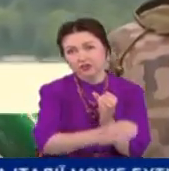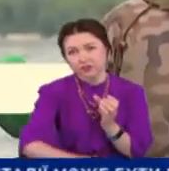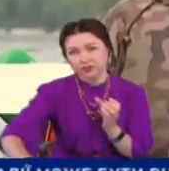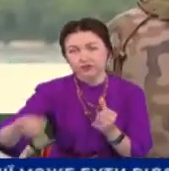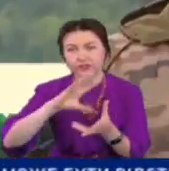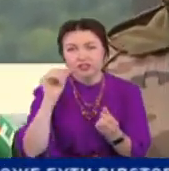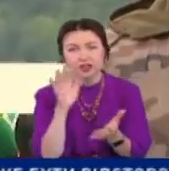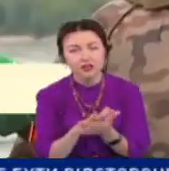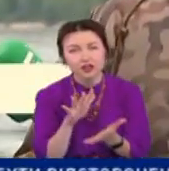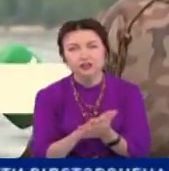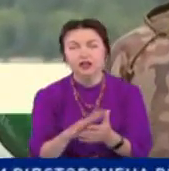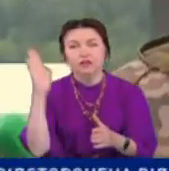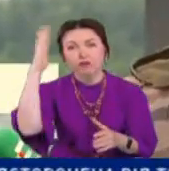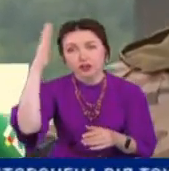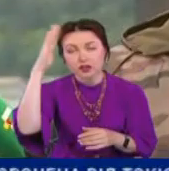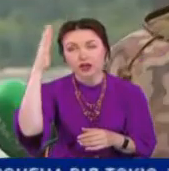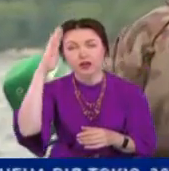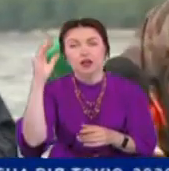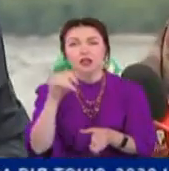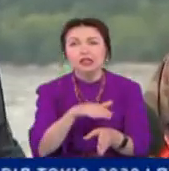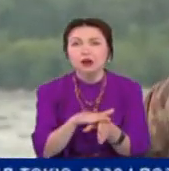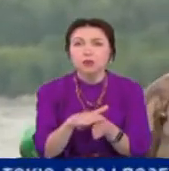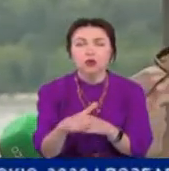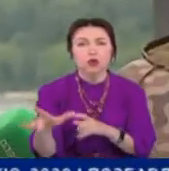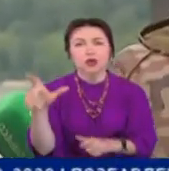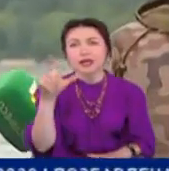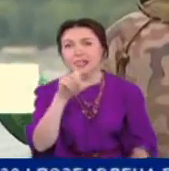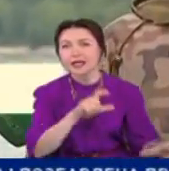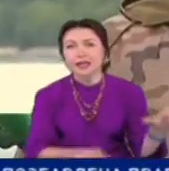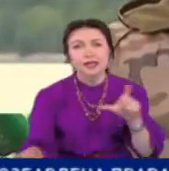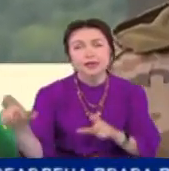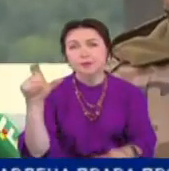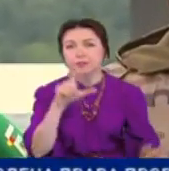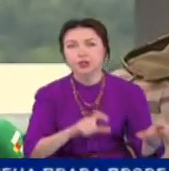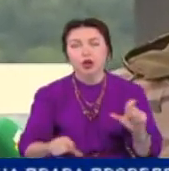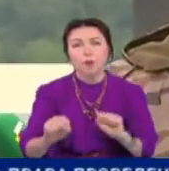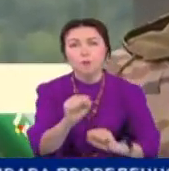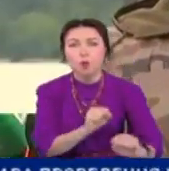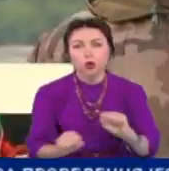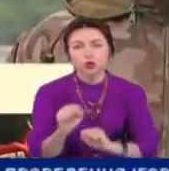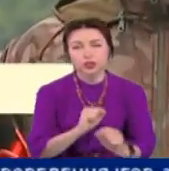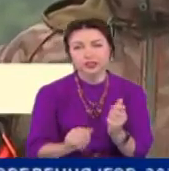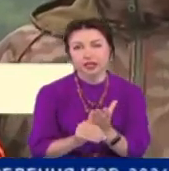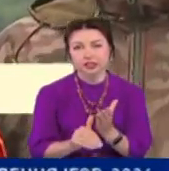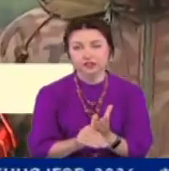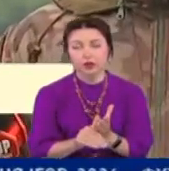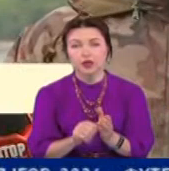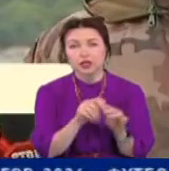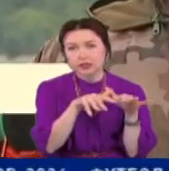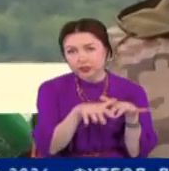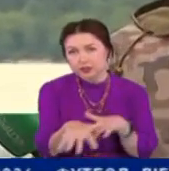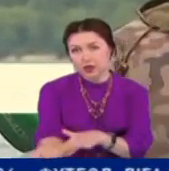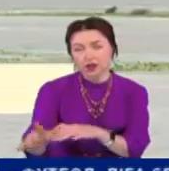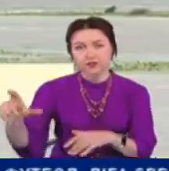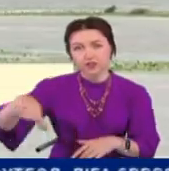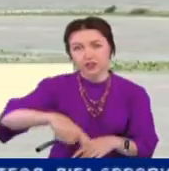вся грязна вода, наповнена хімічними моючими средствами, стікає в